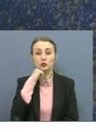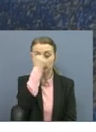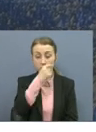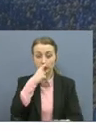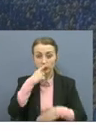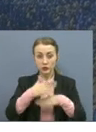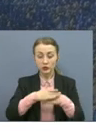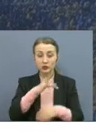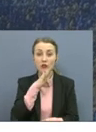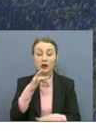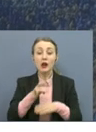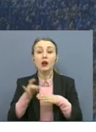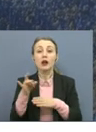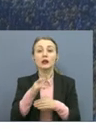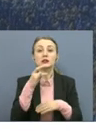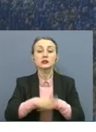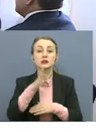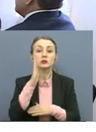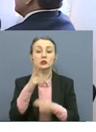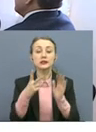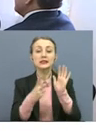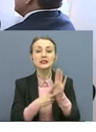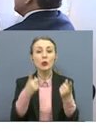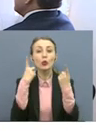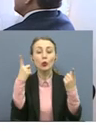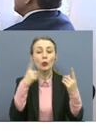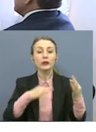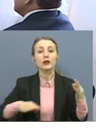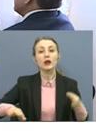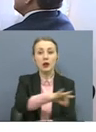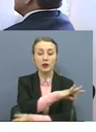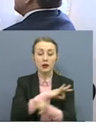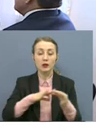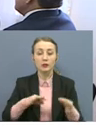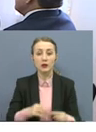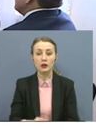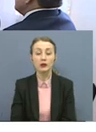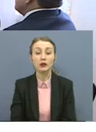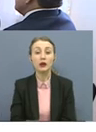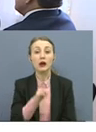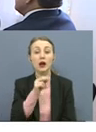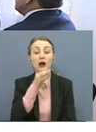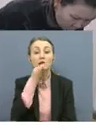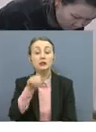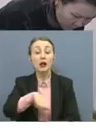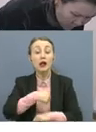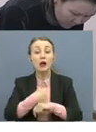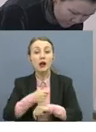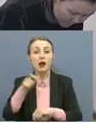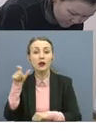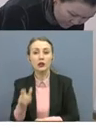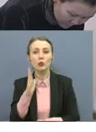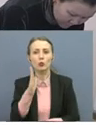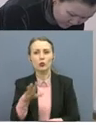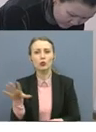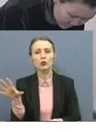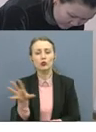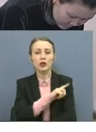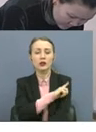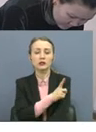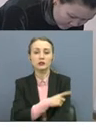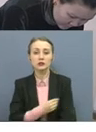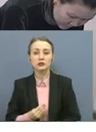жылдың жоспарымен де бөлісті. Алдағы уақытта аудан орталығында ірі 7 жоба жүзеге аспақ. Тиісті деңгейде жұмыстар атқарылып,